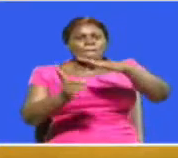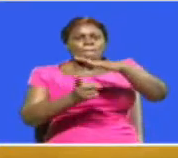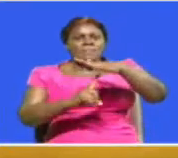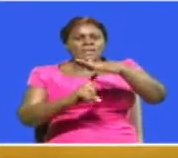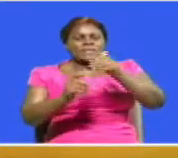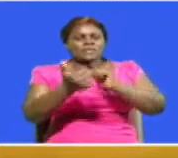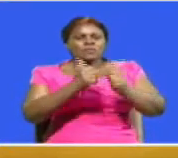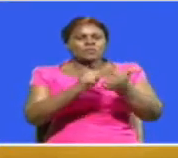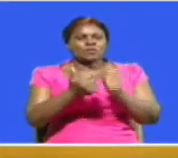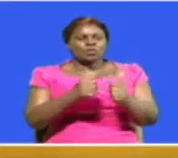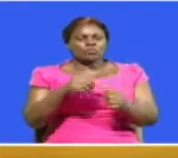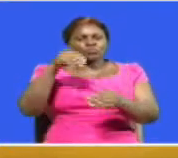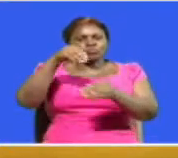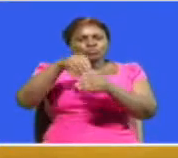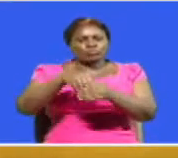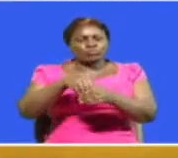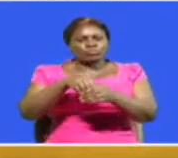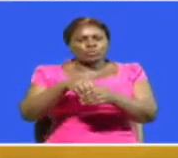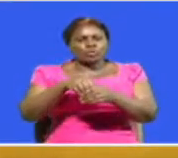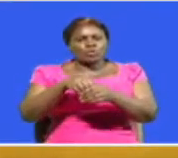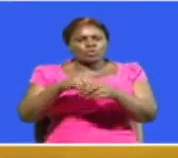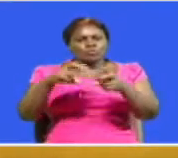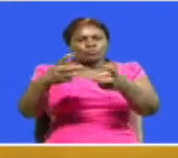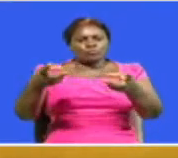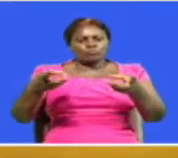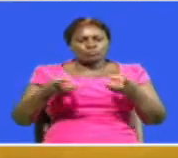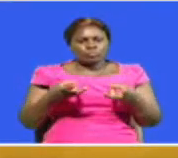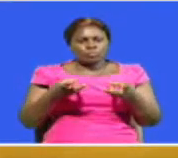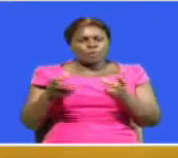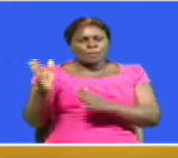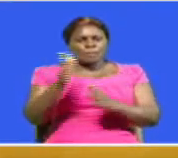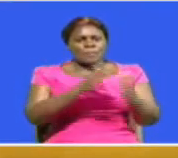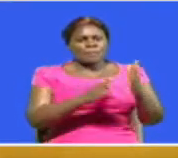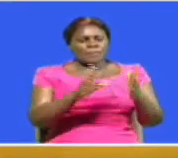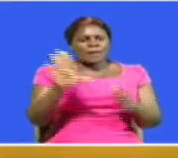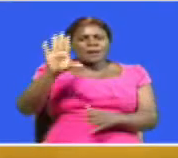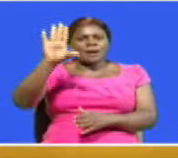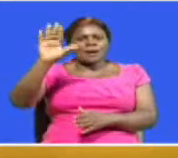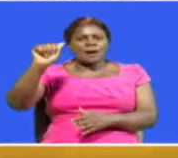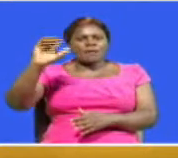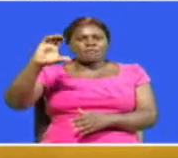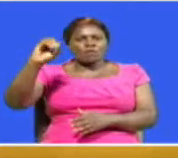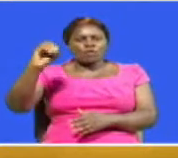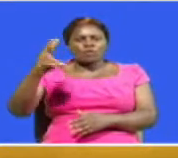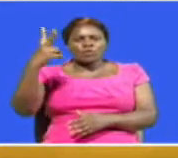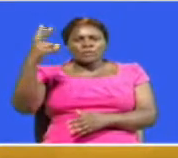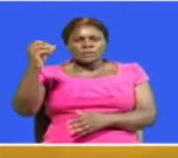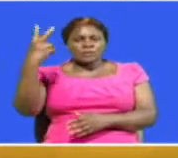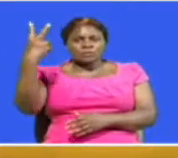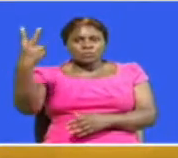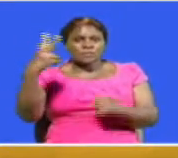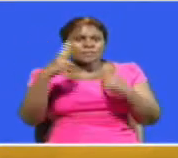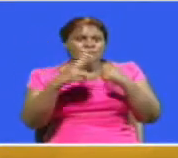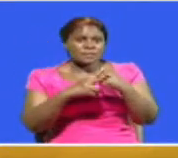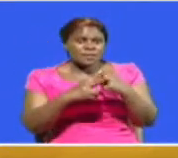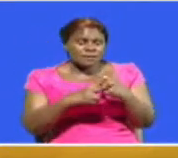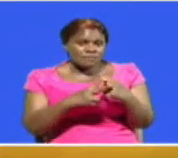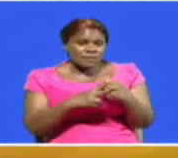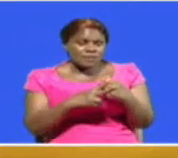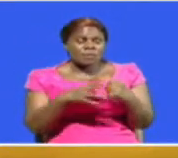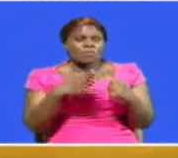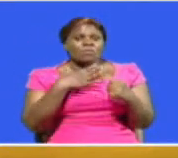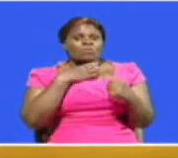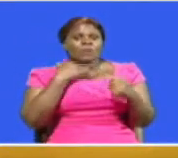Michezo kuwajumuisha katika jopo linaloshughulikia maandalizi ya dimba la AFCON mwaka 2027. Vile vile